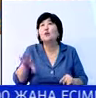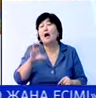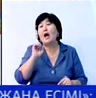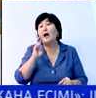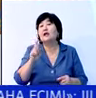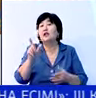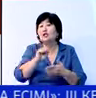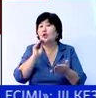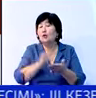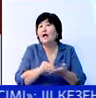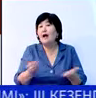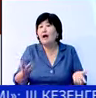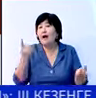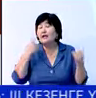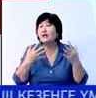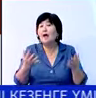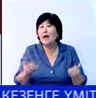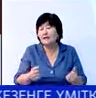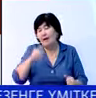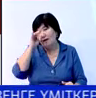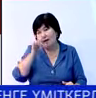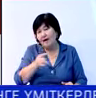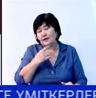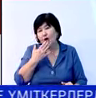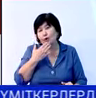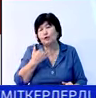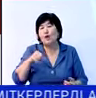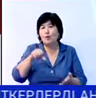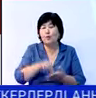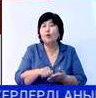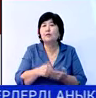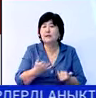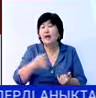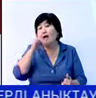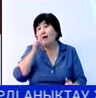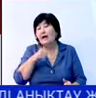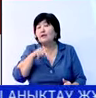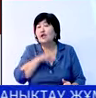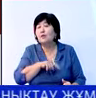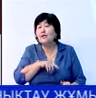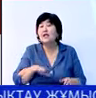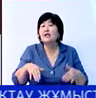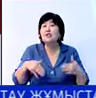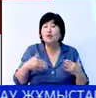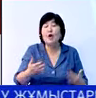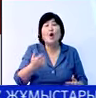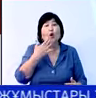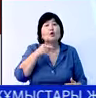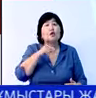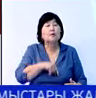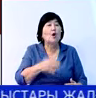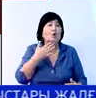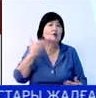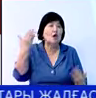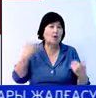жырға қосқан. Қай шығармасын алса да қазақтың ұлттық болмысы мен бітімін, қазақтың мінезін береді. Ұлттық мінез, ұлттық